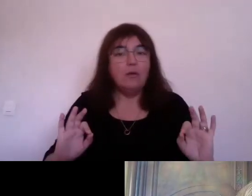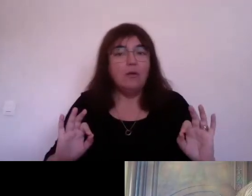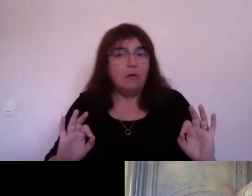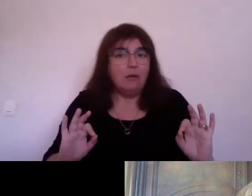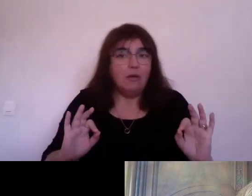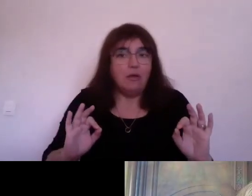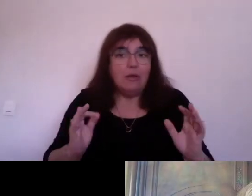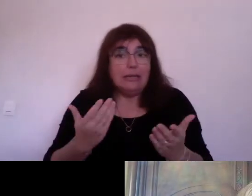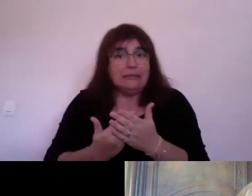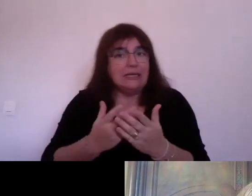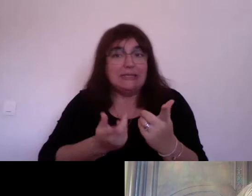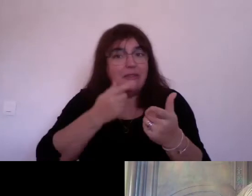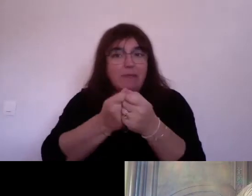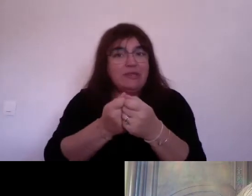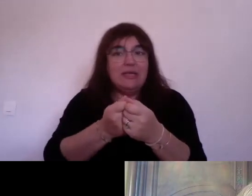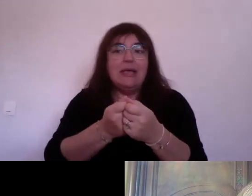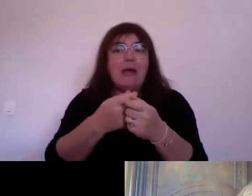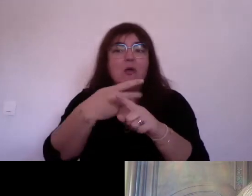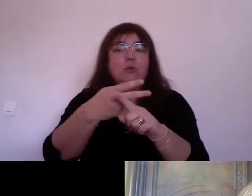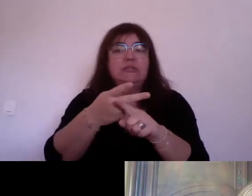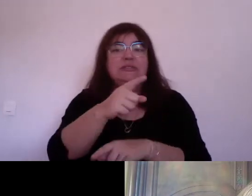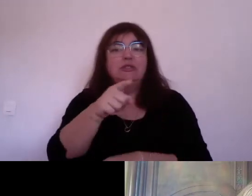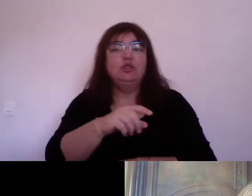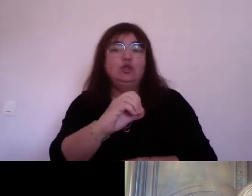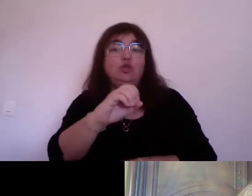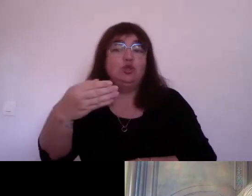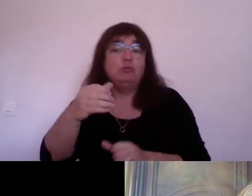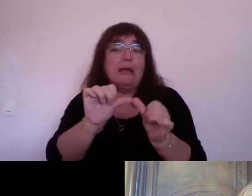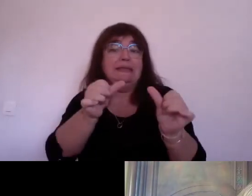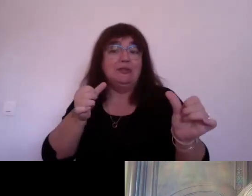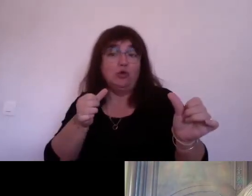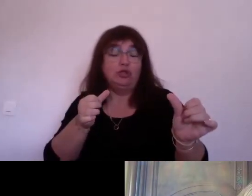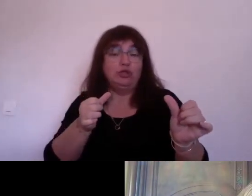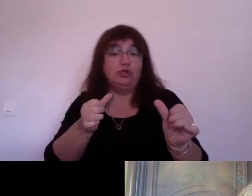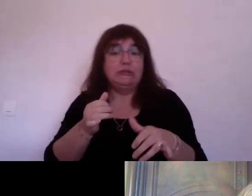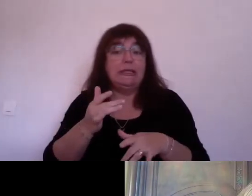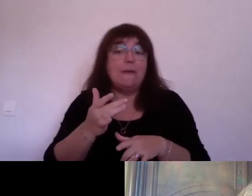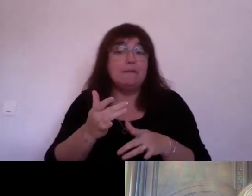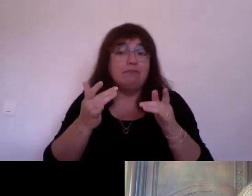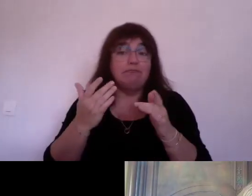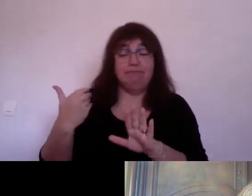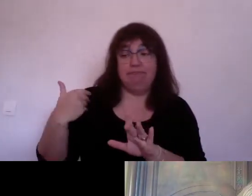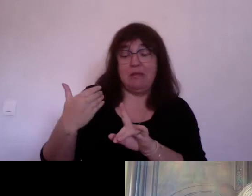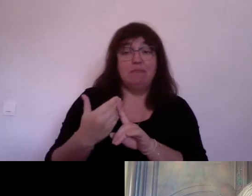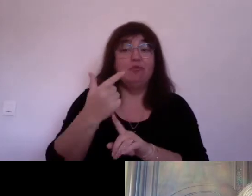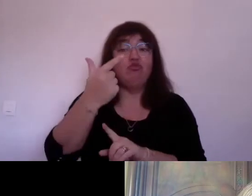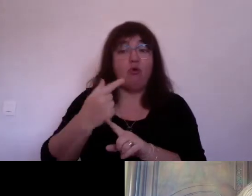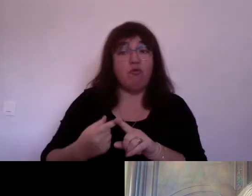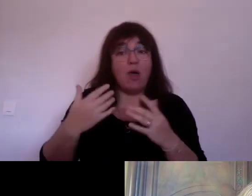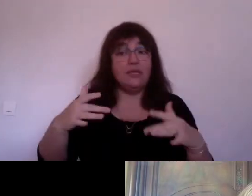Zoom, en tout cas avec des séances à distance. Et nous les avons expérimentées cet automne à 2 reprises.